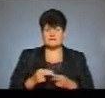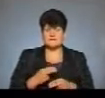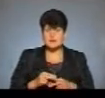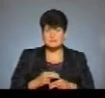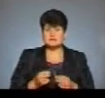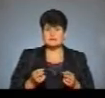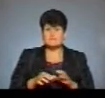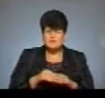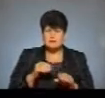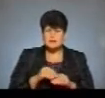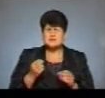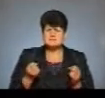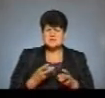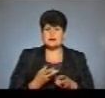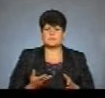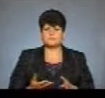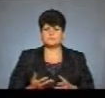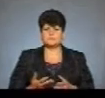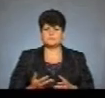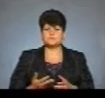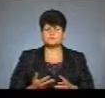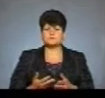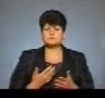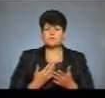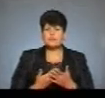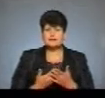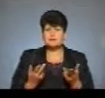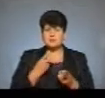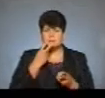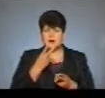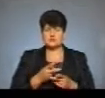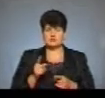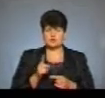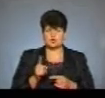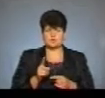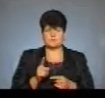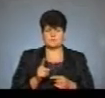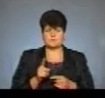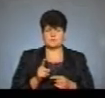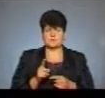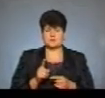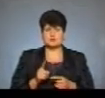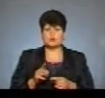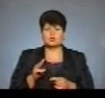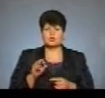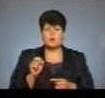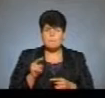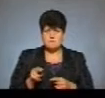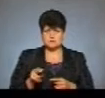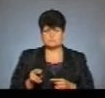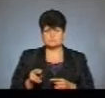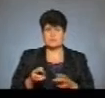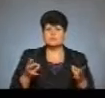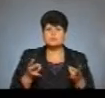спеціальну статистику, де ми бачимо, що саме найбільше такі топові професії, які